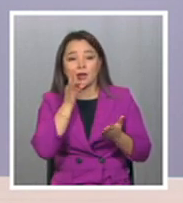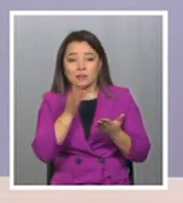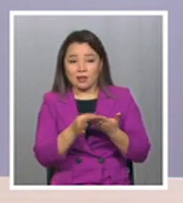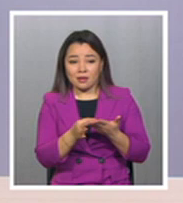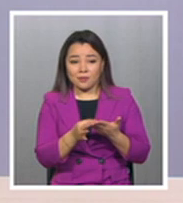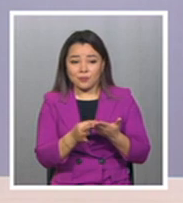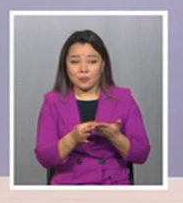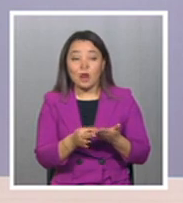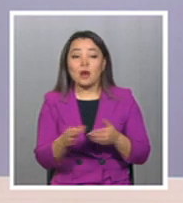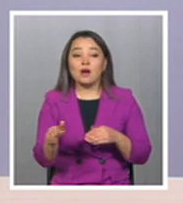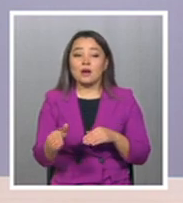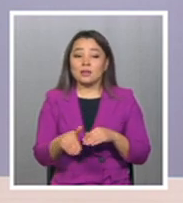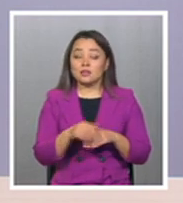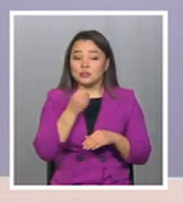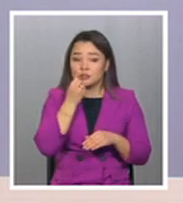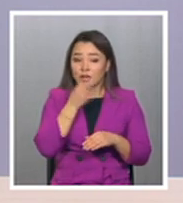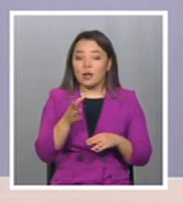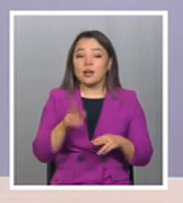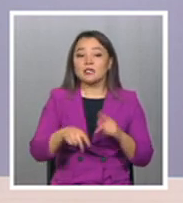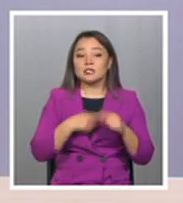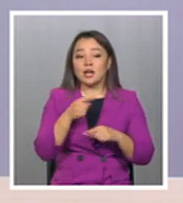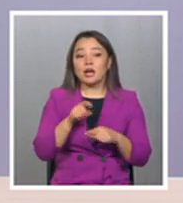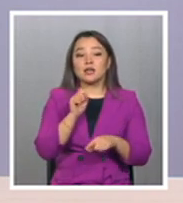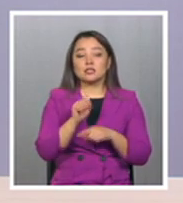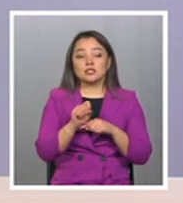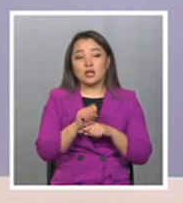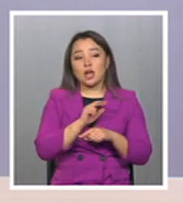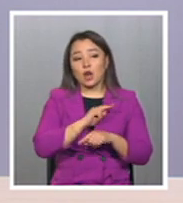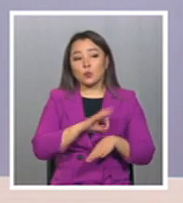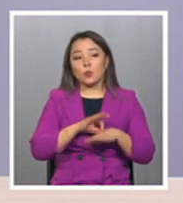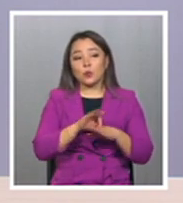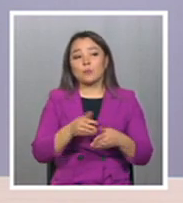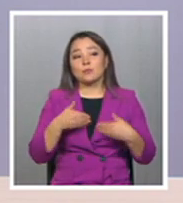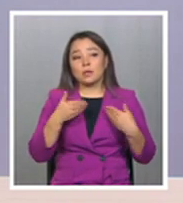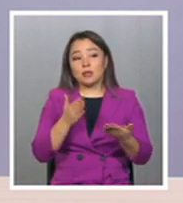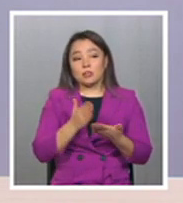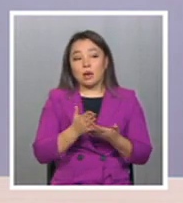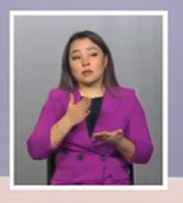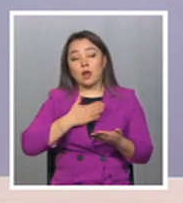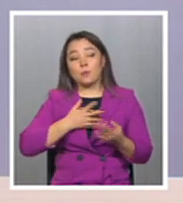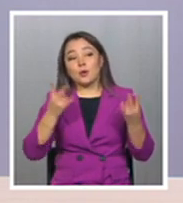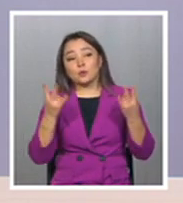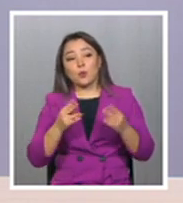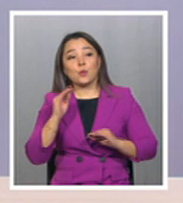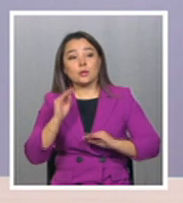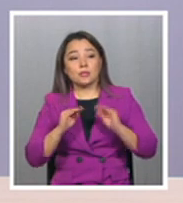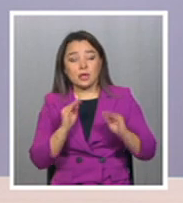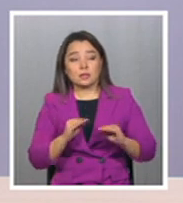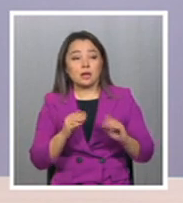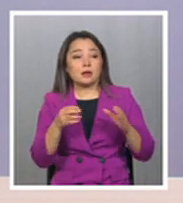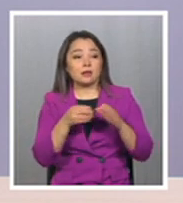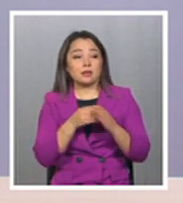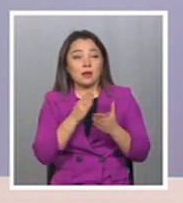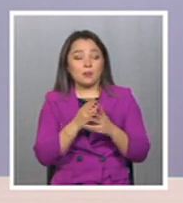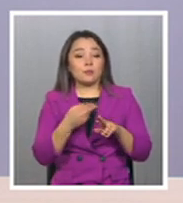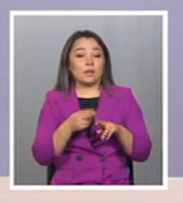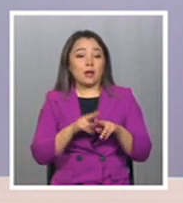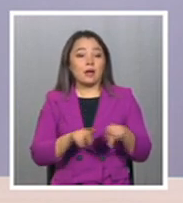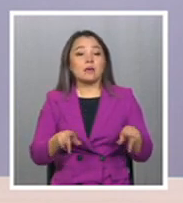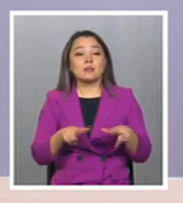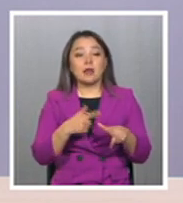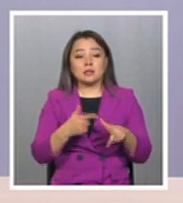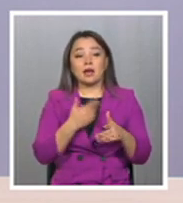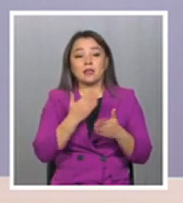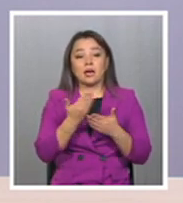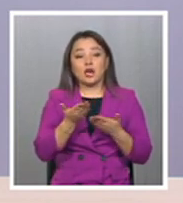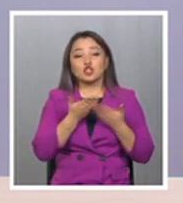Хорошо, тогда я предлагаю вам следующую работу. Нам нужно составить кластер, который так и называется